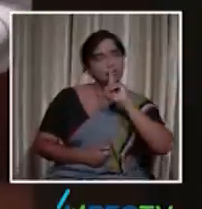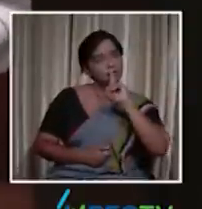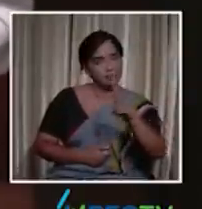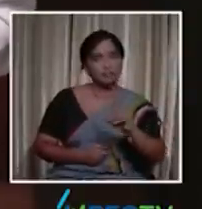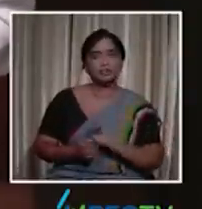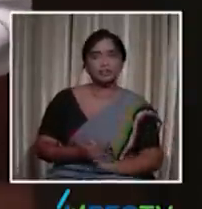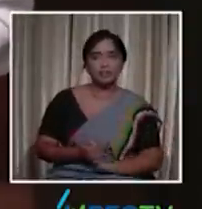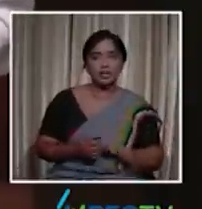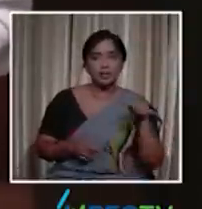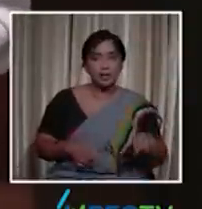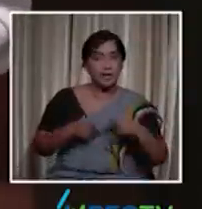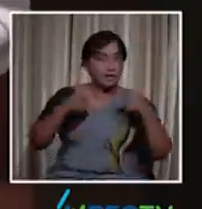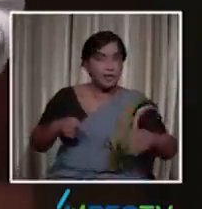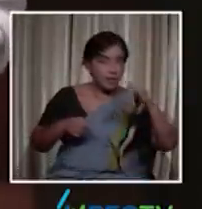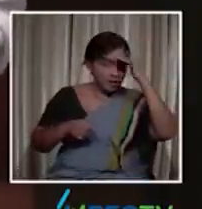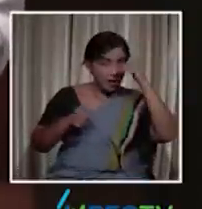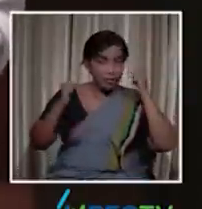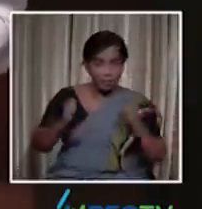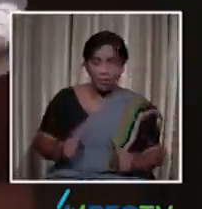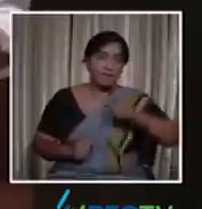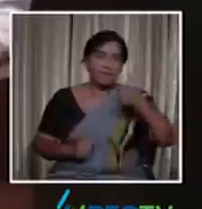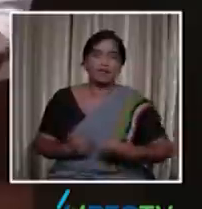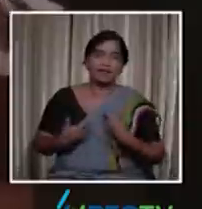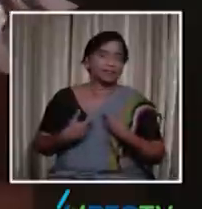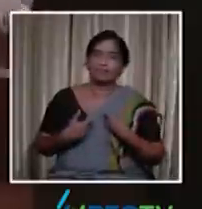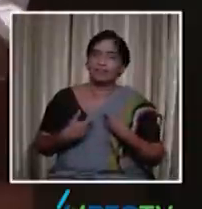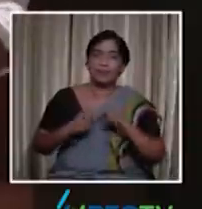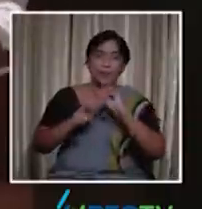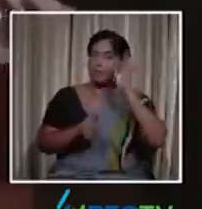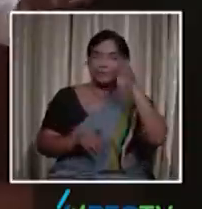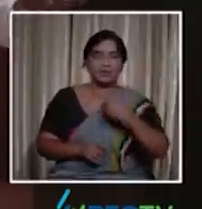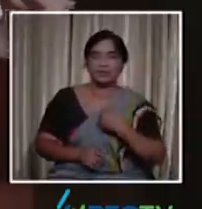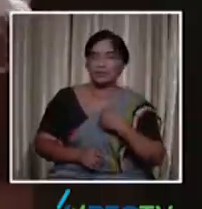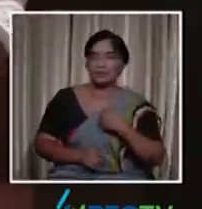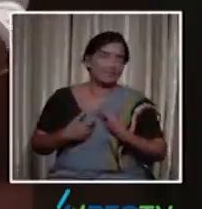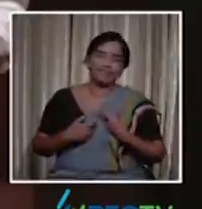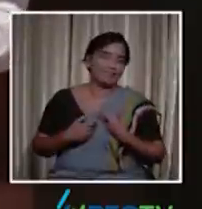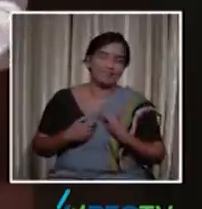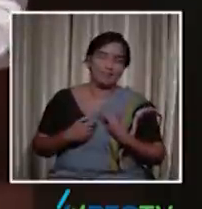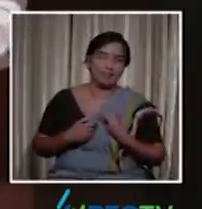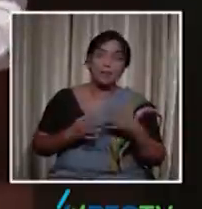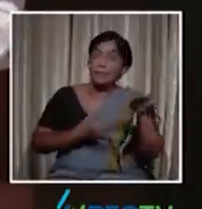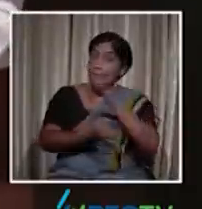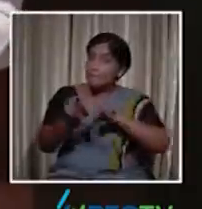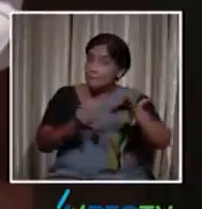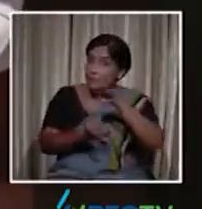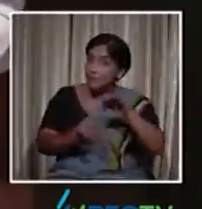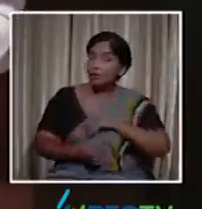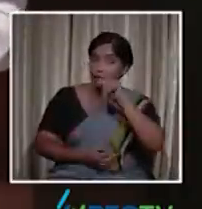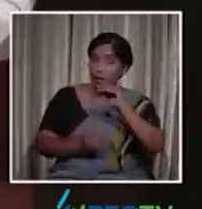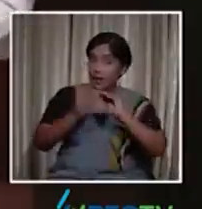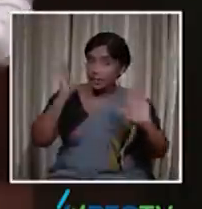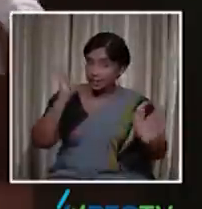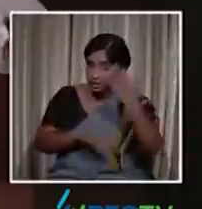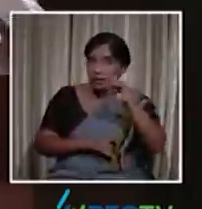කැමතියි මේ විපක්ෂ නායක පුටු අපිට මහ ලොකු නැහැ අගමැති ජනාධිපති පුටු අපිට ලොකු නැහැ ප්‍රජාතන්ත්‍රවාදීව කියනවා නම් ගෙදර ඵලයන්